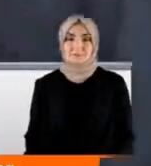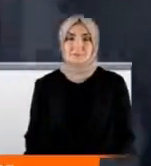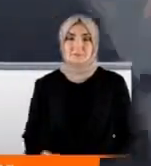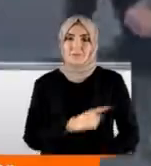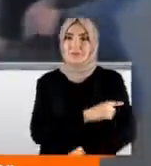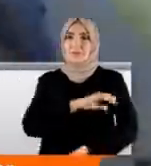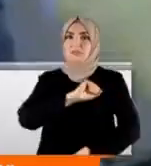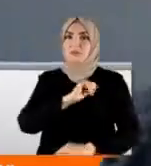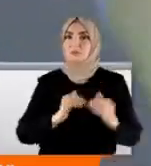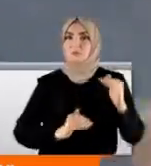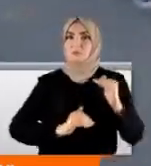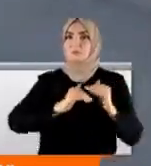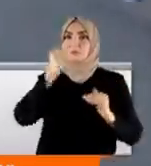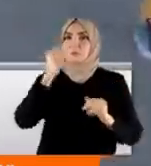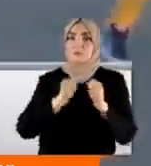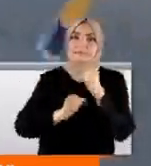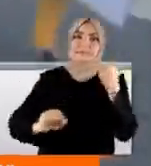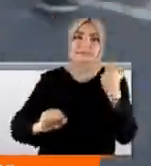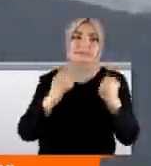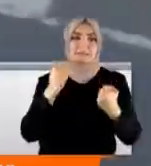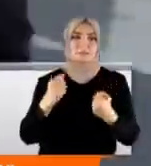Tansiyon çok kısa sürede yumruklaşmaya dönüştü.